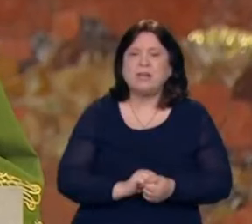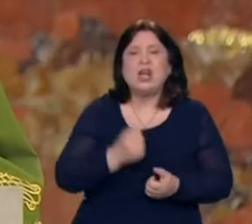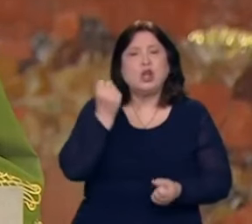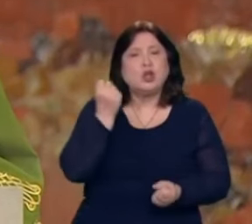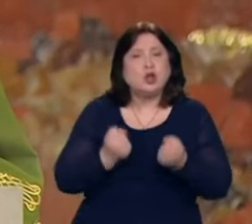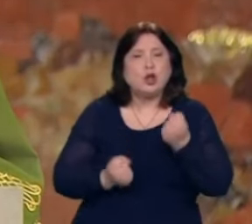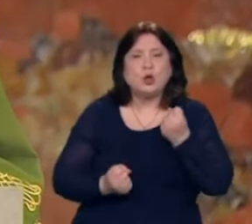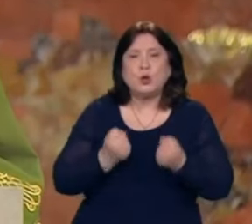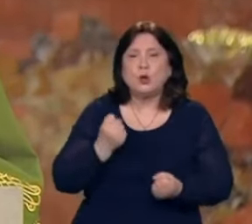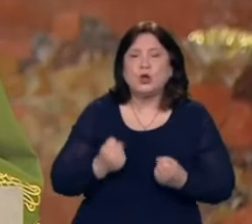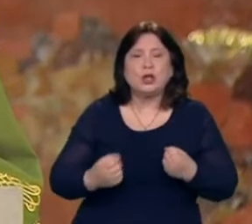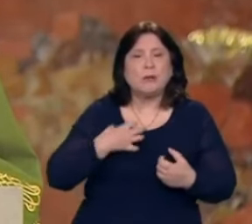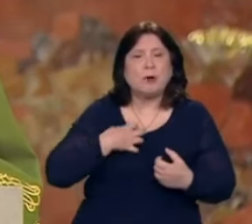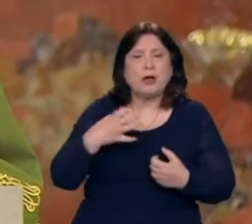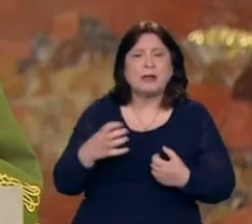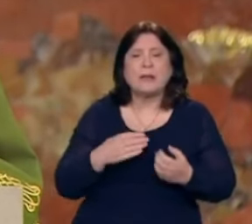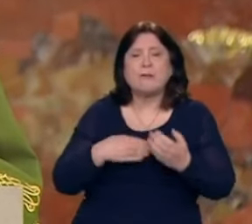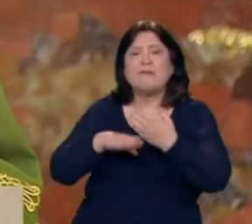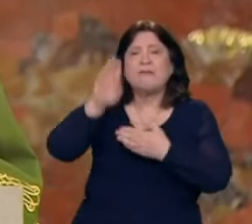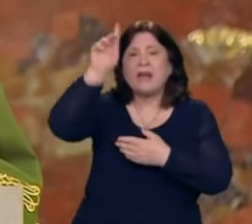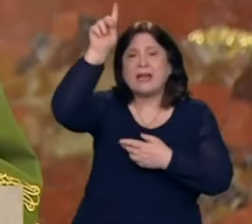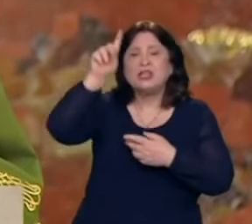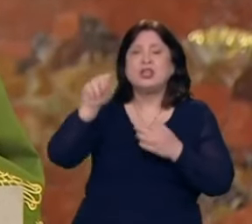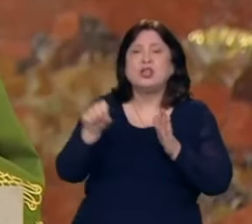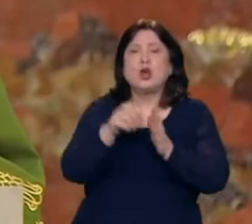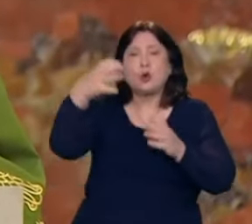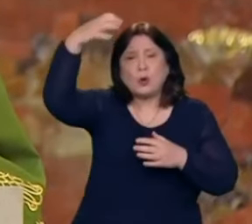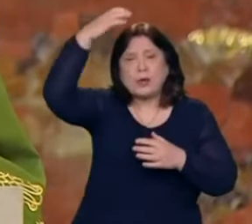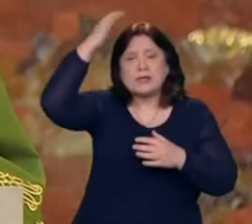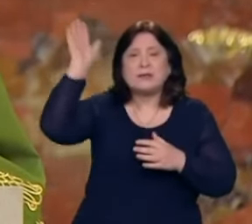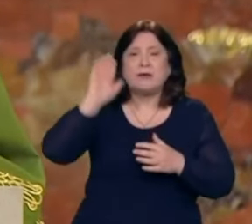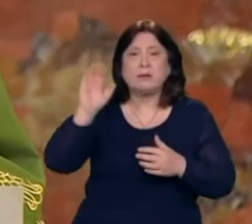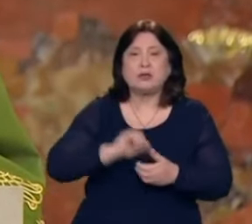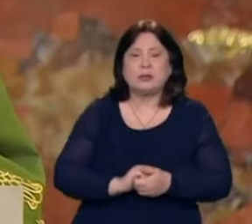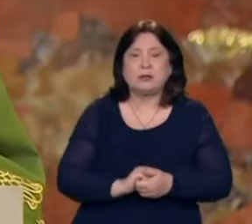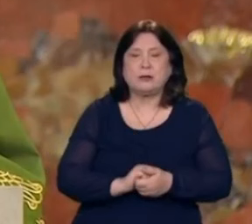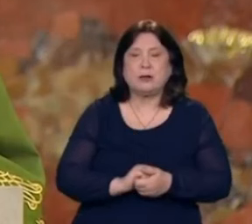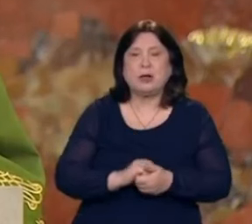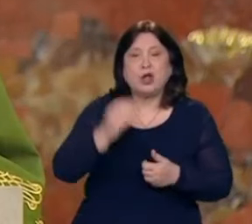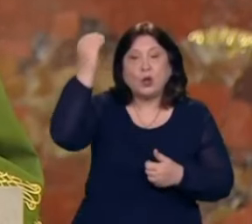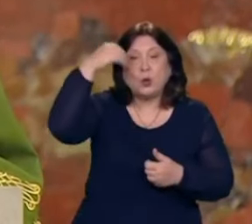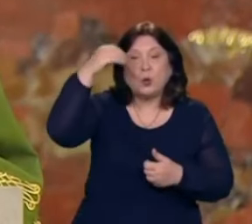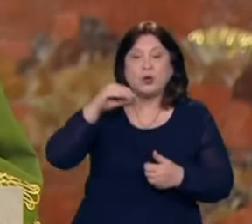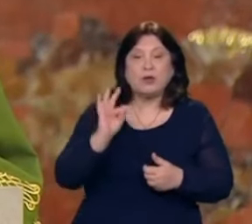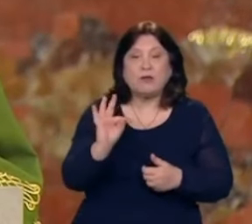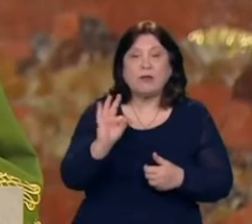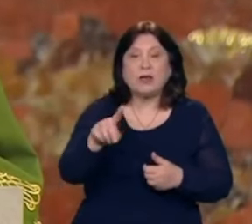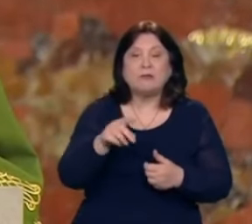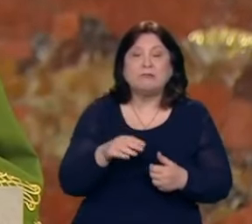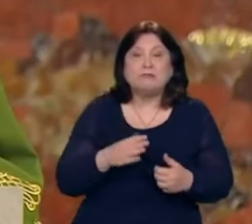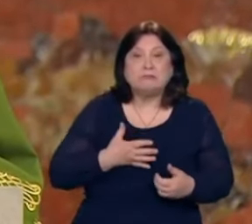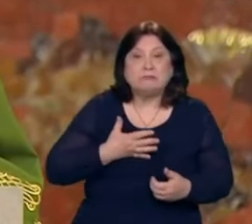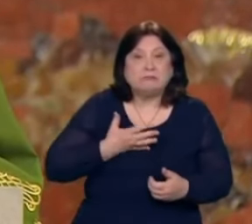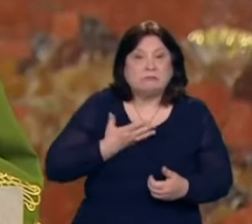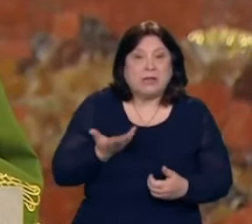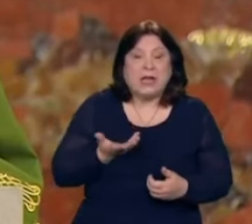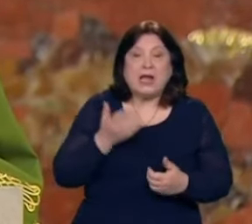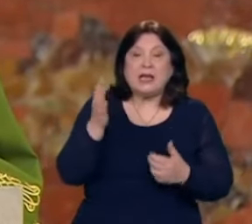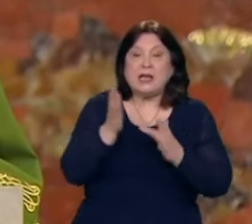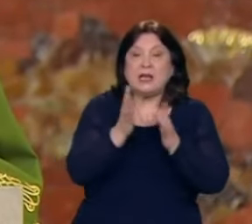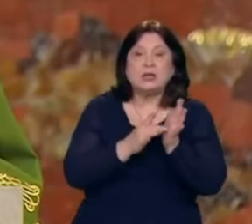wejść do Królestwa Bożego uczniowie zdumieni się na jego słowa lecz Jezus powtórnie